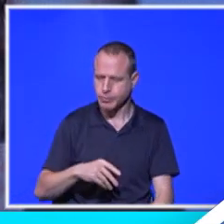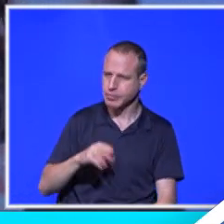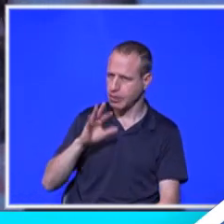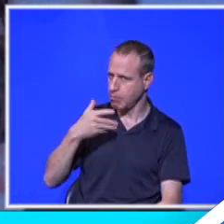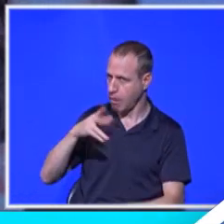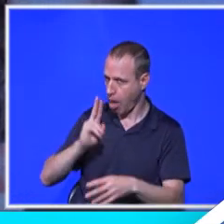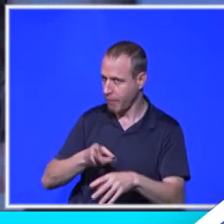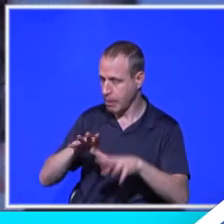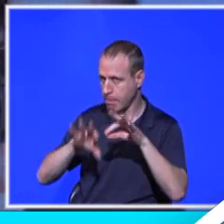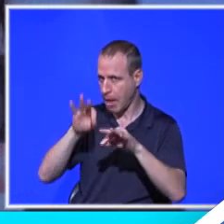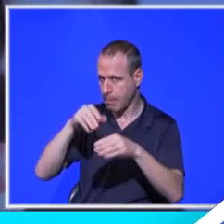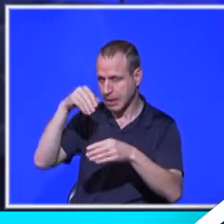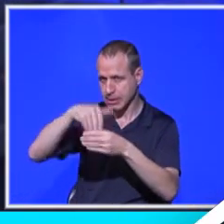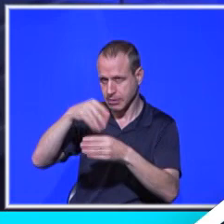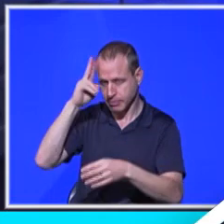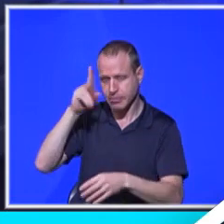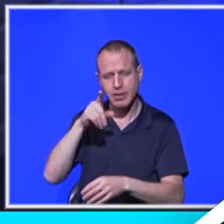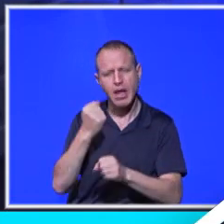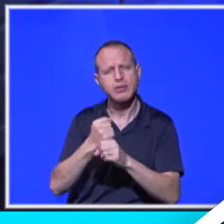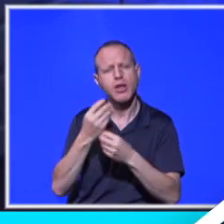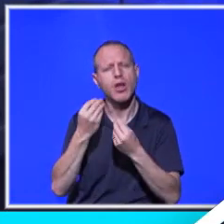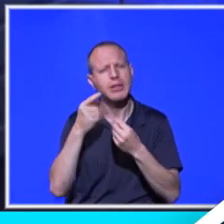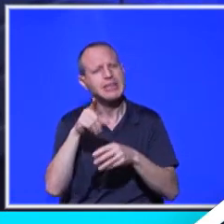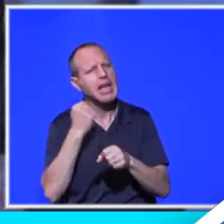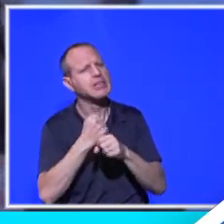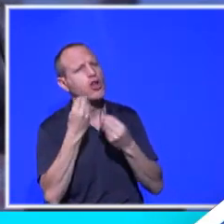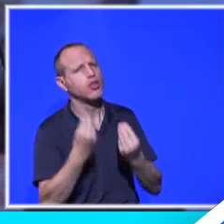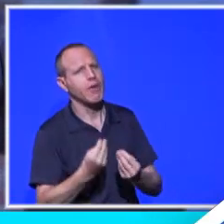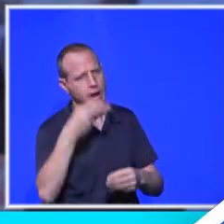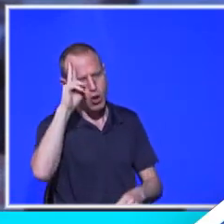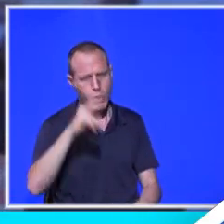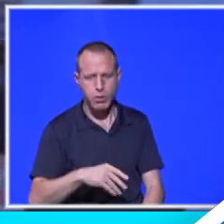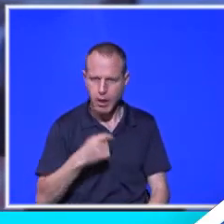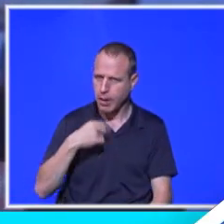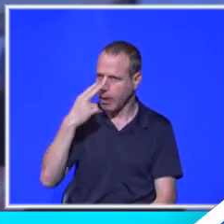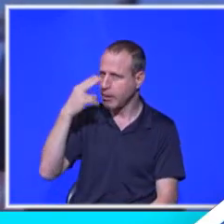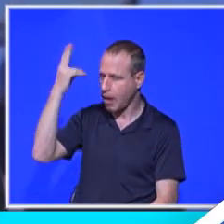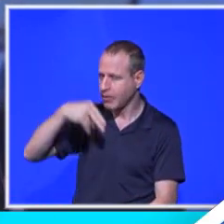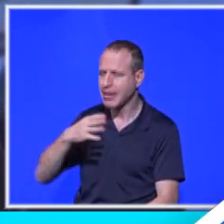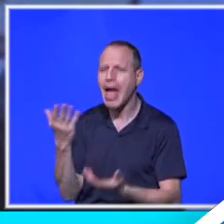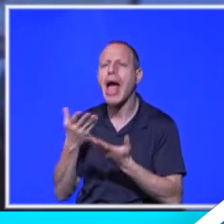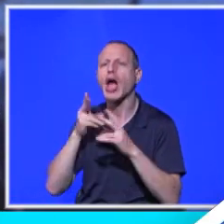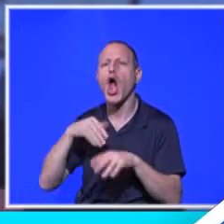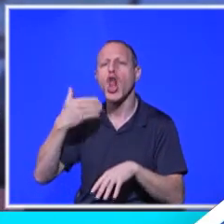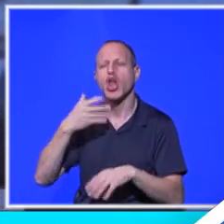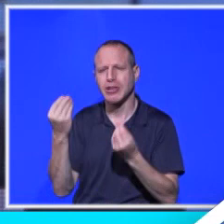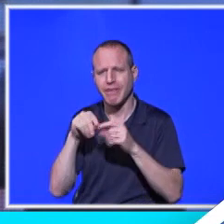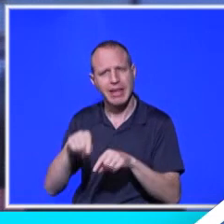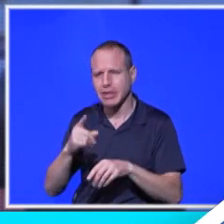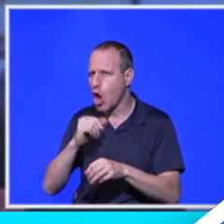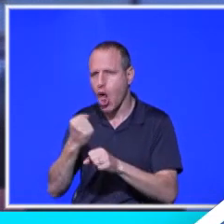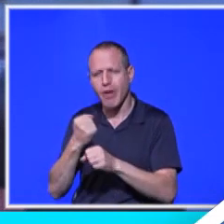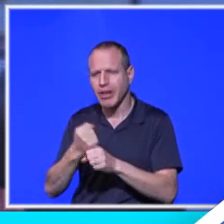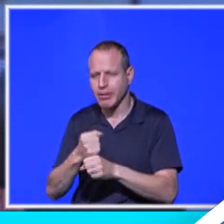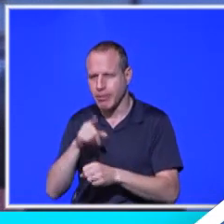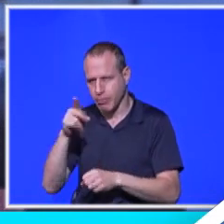כלכלית, הממשלה... זה יעשה טוב לליכוד. אני מנסה להבין, אבל איך זה יכול להיות שבעצם הדבר הזה לא עובד גם...